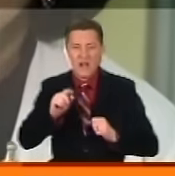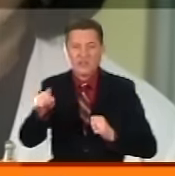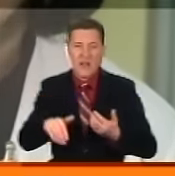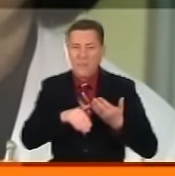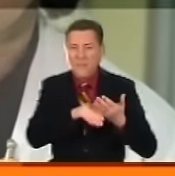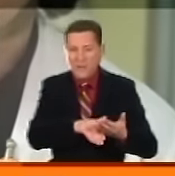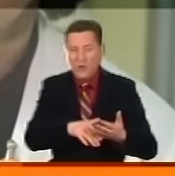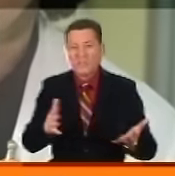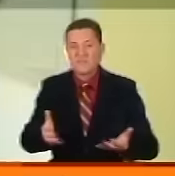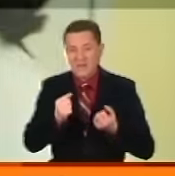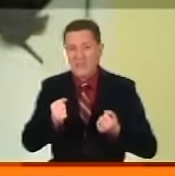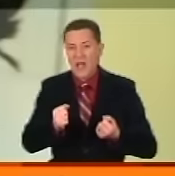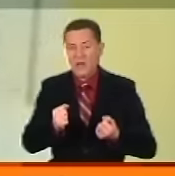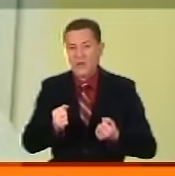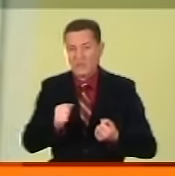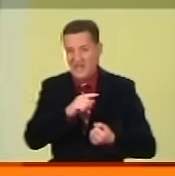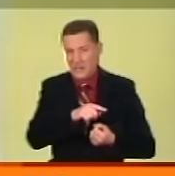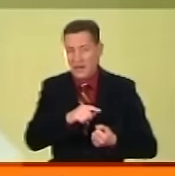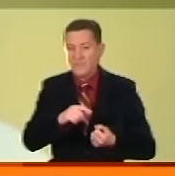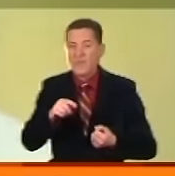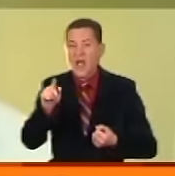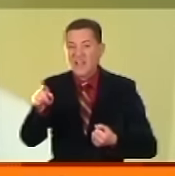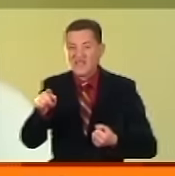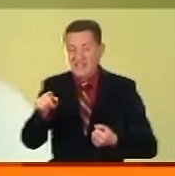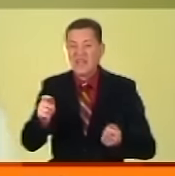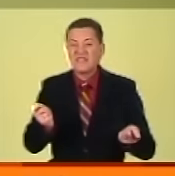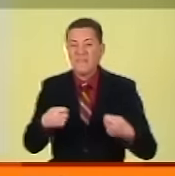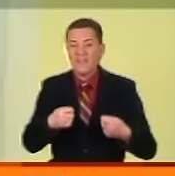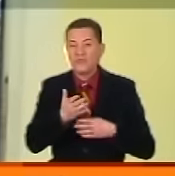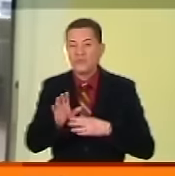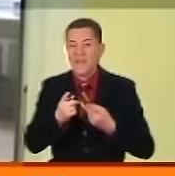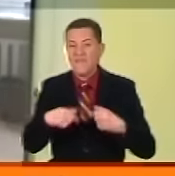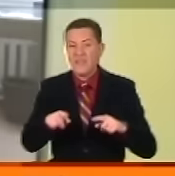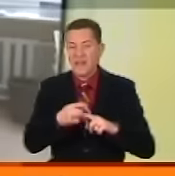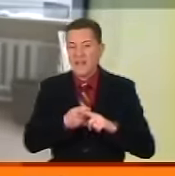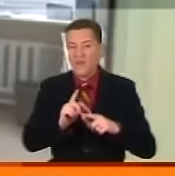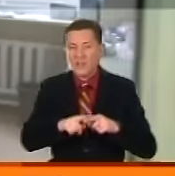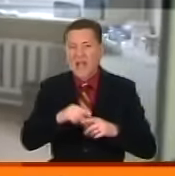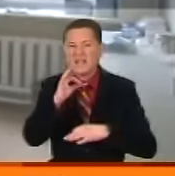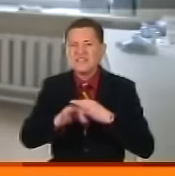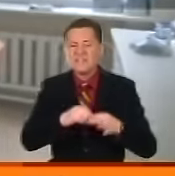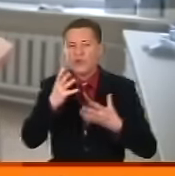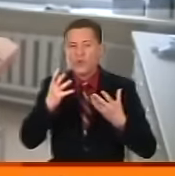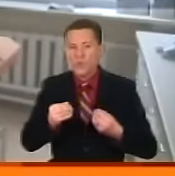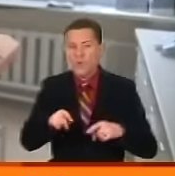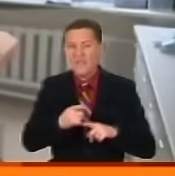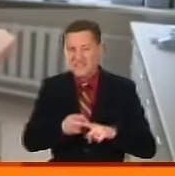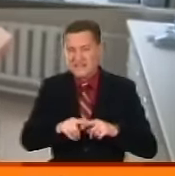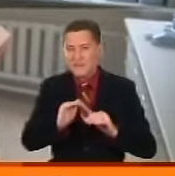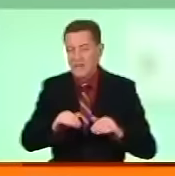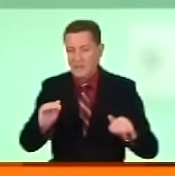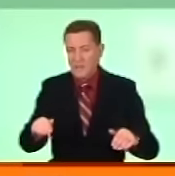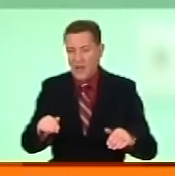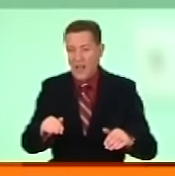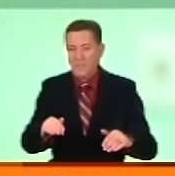жизни, как и наши детские жизни. Ольга Стецюк – завідувачка відділення. Вона з цими дітлахами цілодобово. Каже, від початку АТО